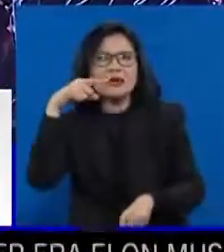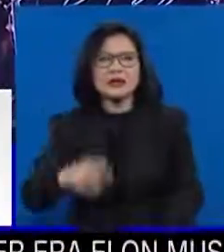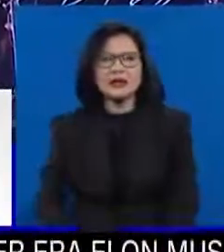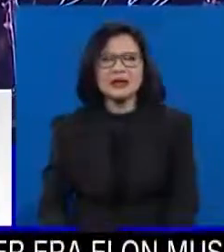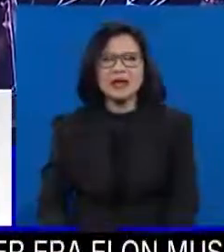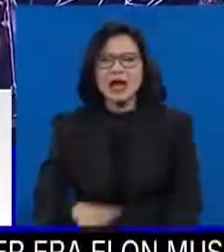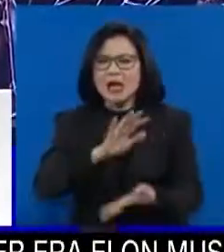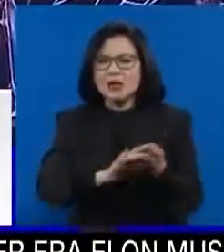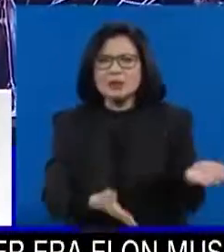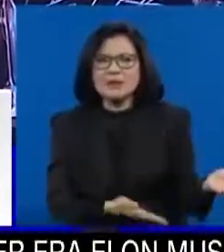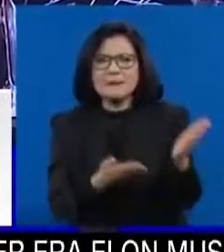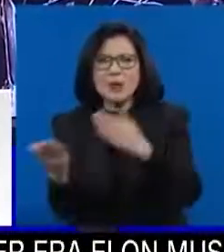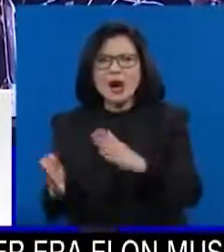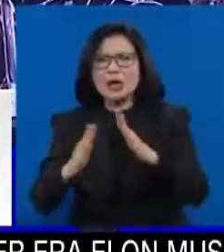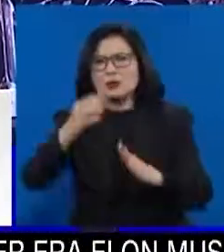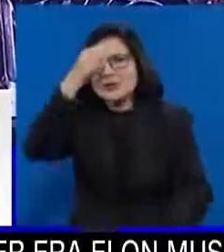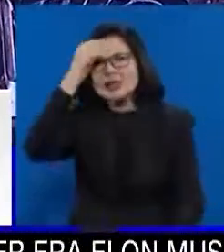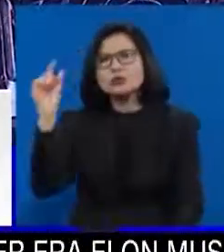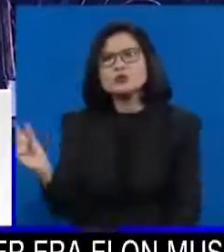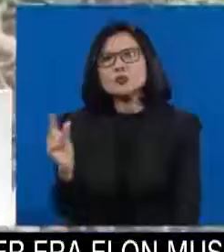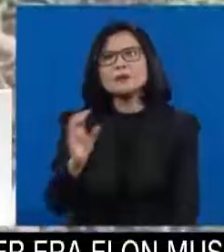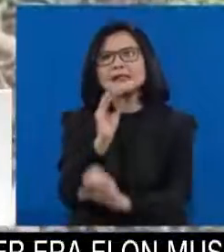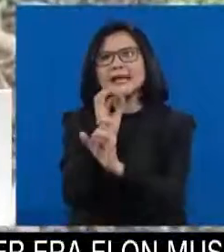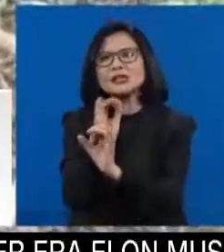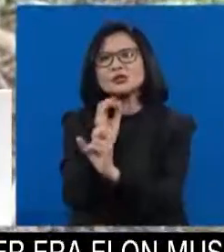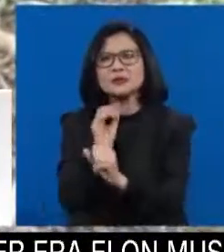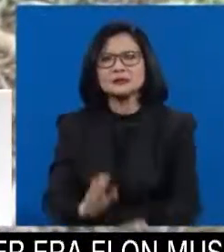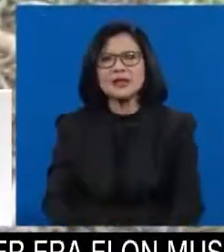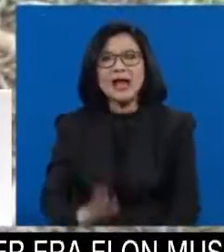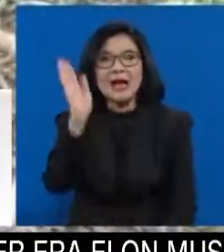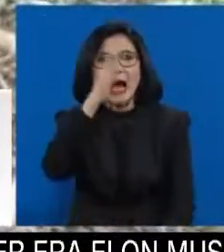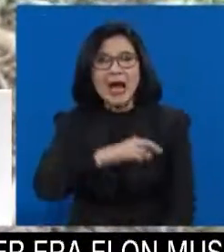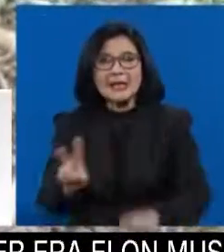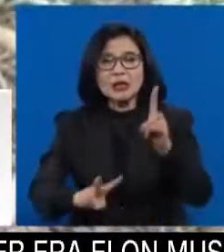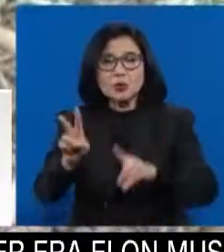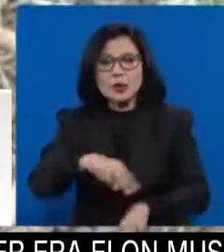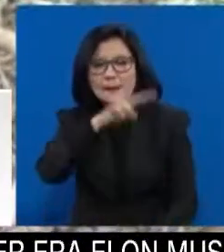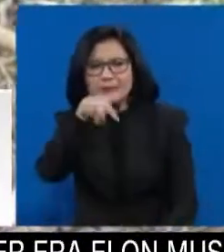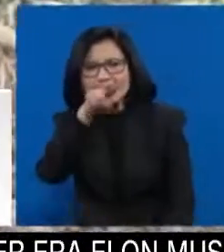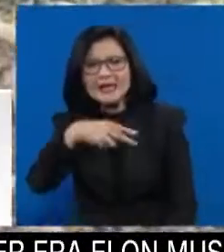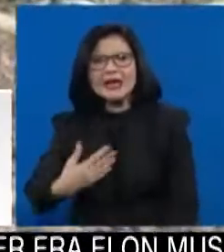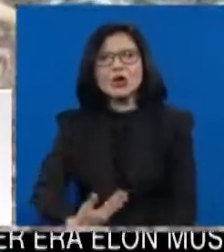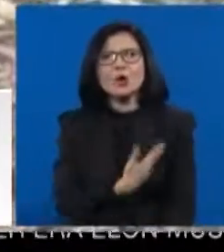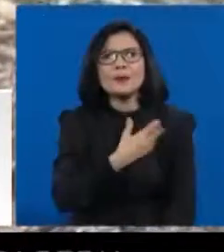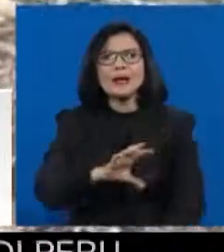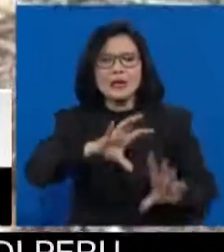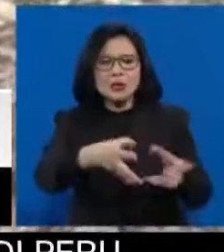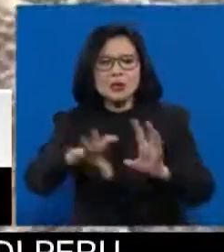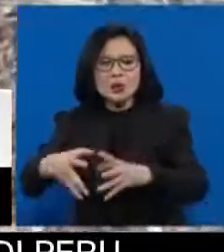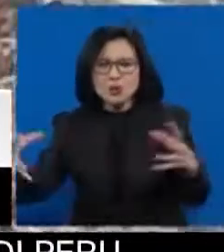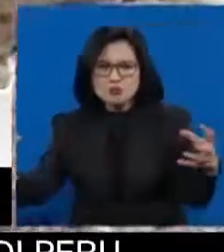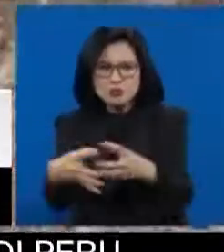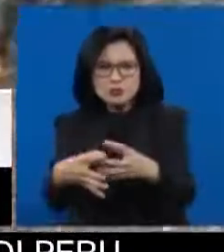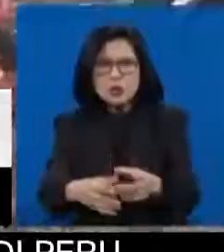jasad korban ke Rumah Sakit Umum daerah Cianjur. Di hari ke-12 pencarian korban gempa, tim SAR gabungan yang terdiri